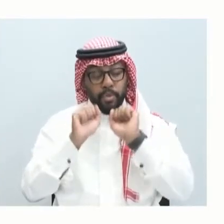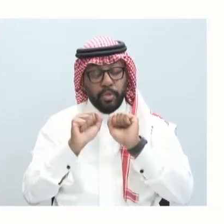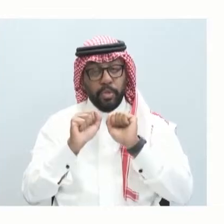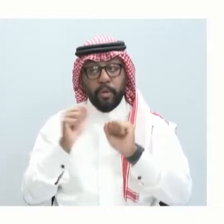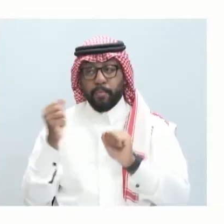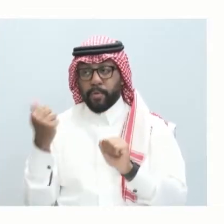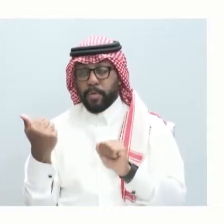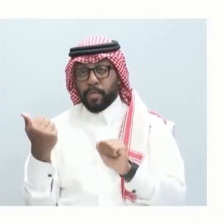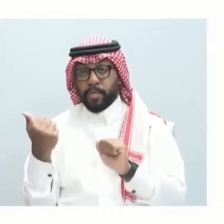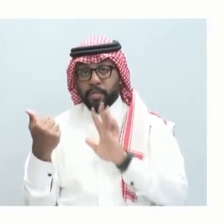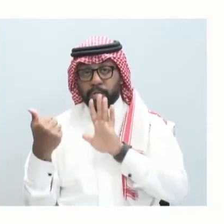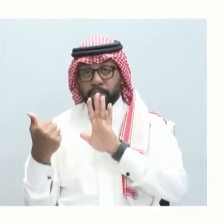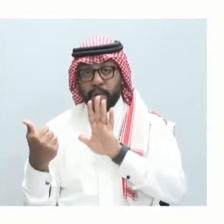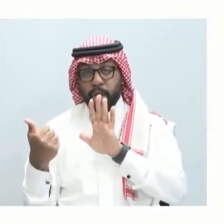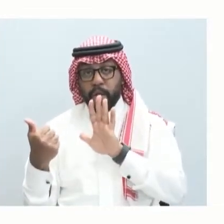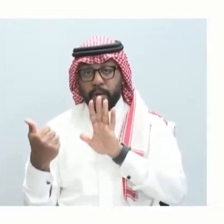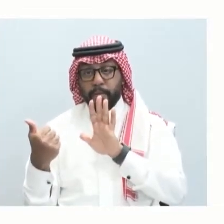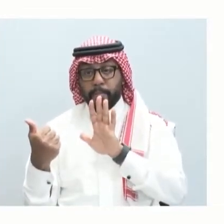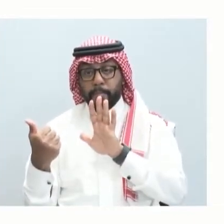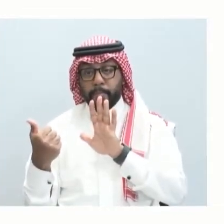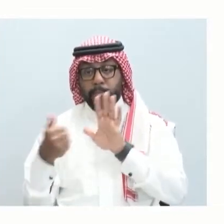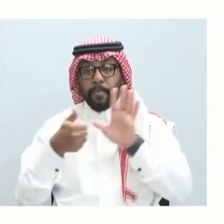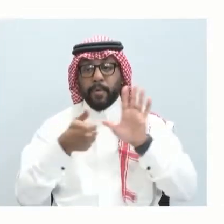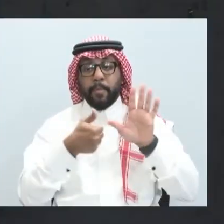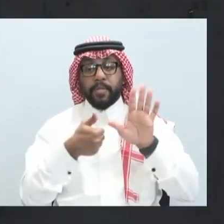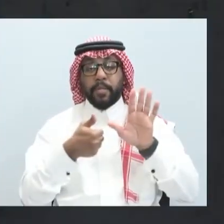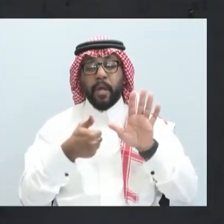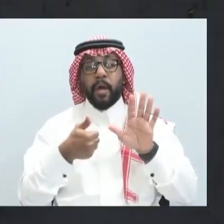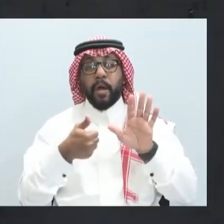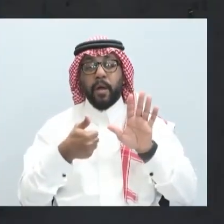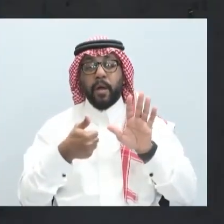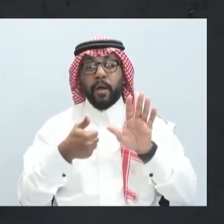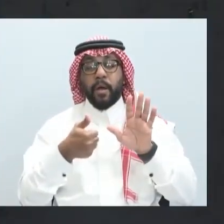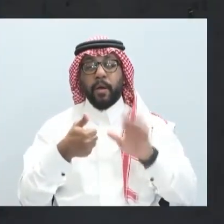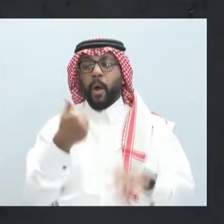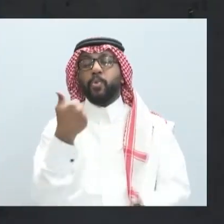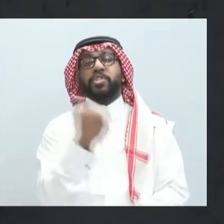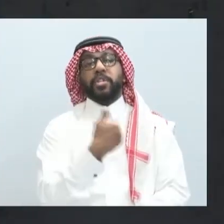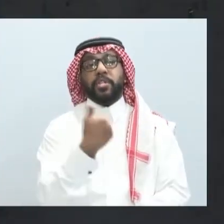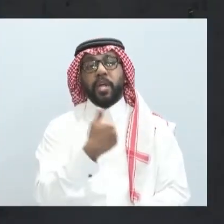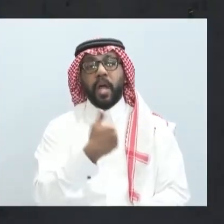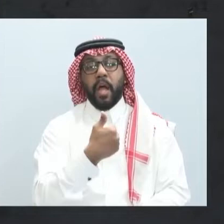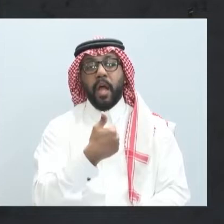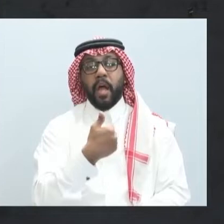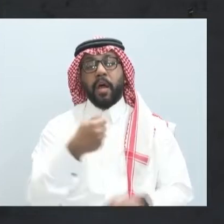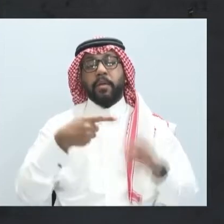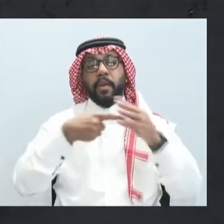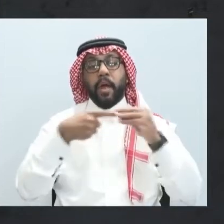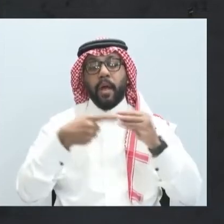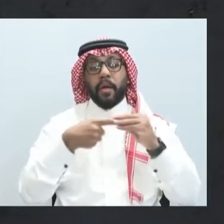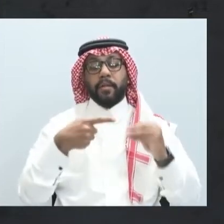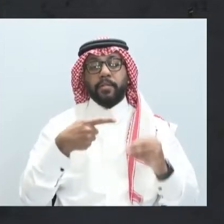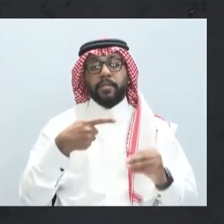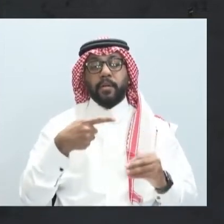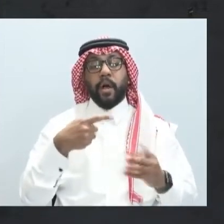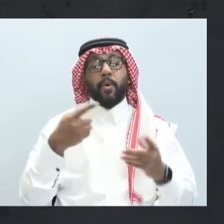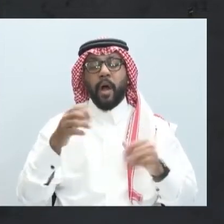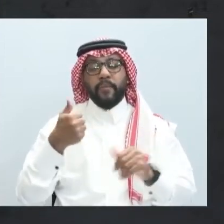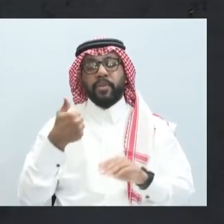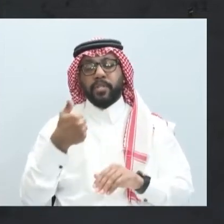بجمع ناتج الطرح من العدد المطروح منه او عفوا العدد المطروح اذا ناتج الطرحه سته